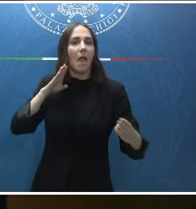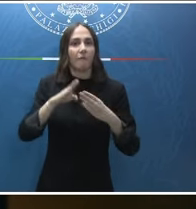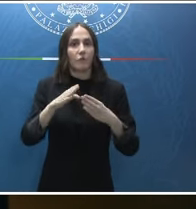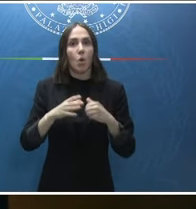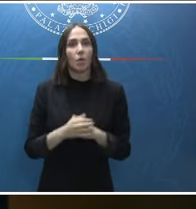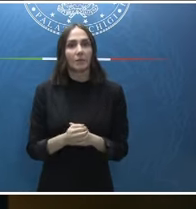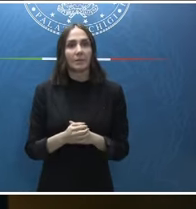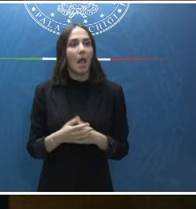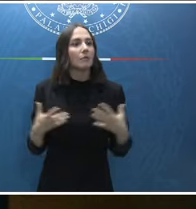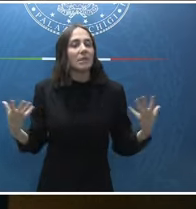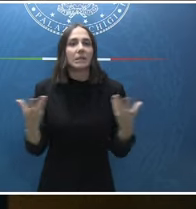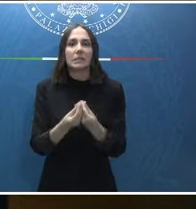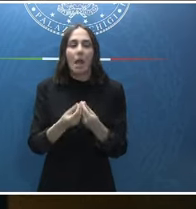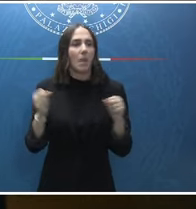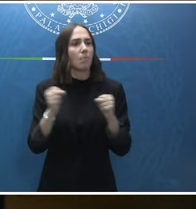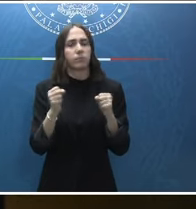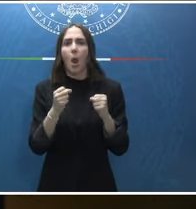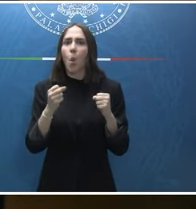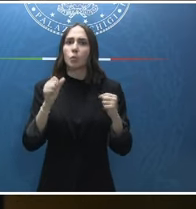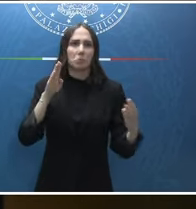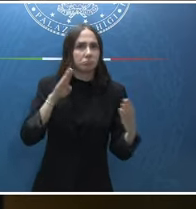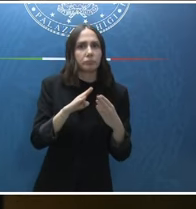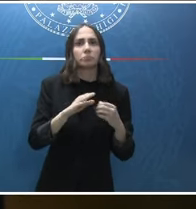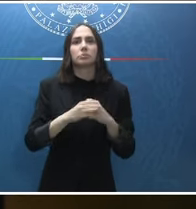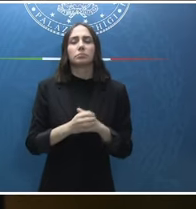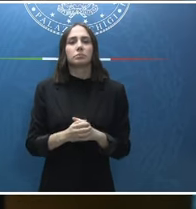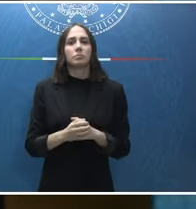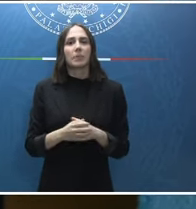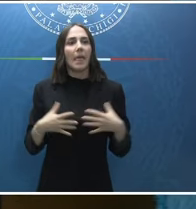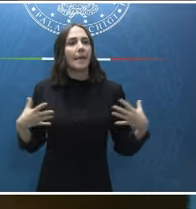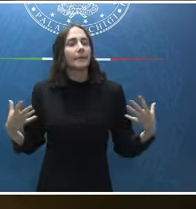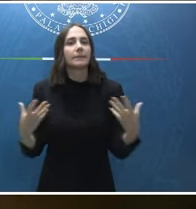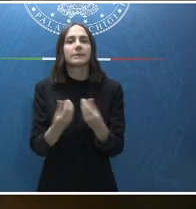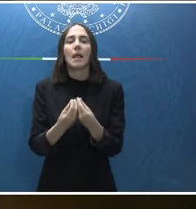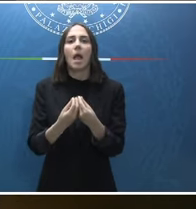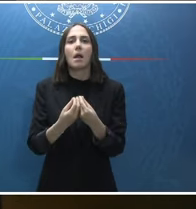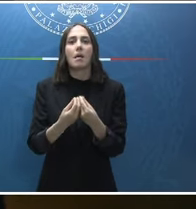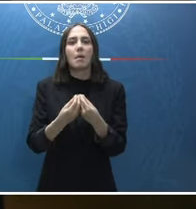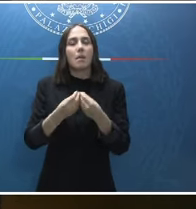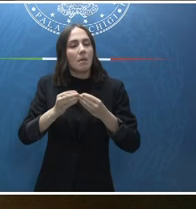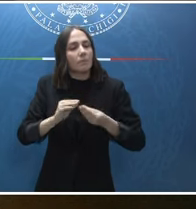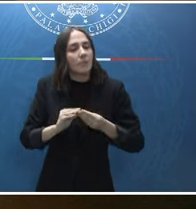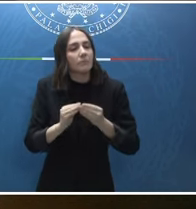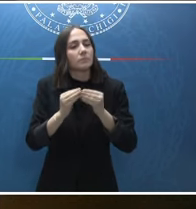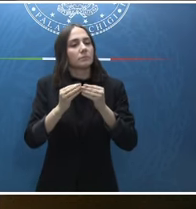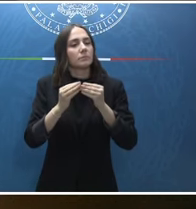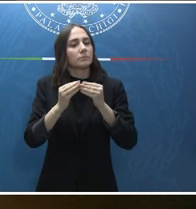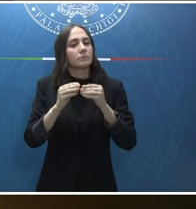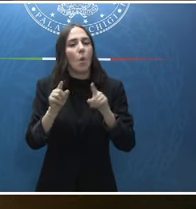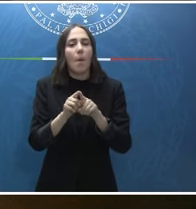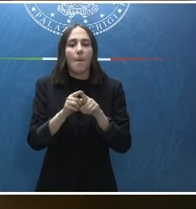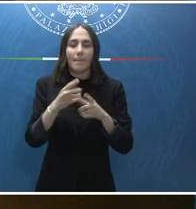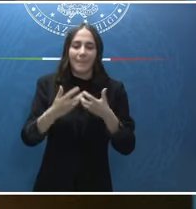grado di affrontare le nostre paure e insieme stavamo costruendo quel ponte fatto di sentimenti ed